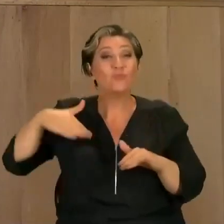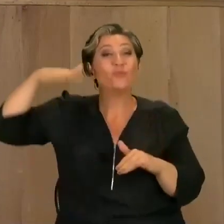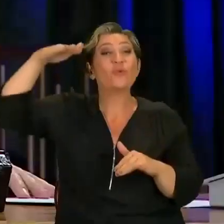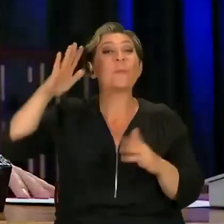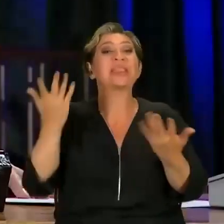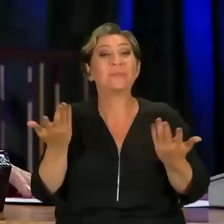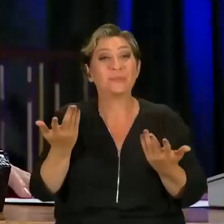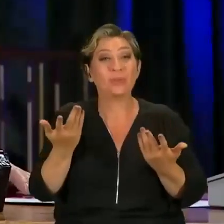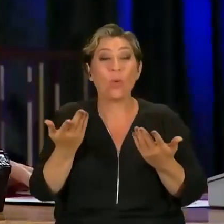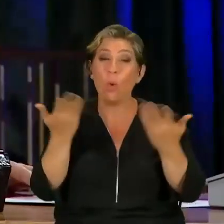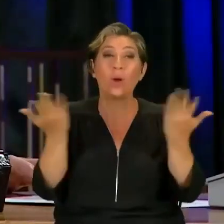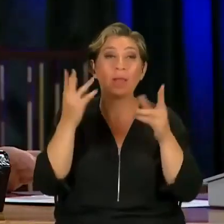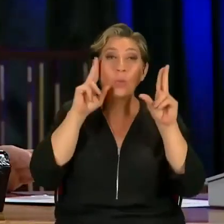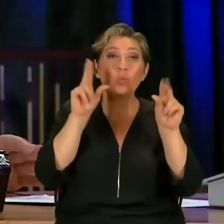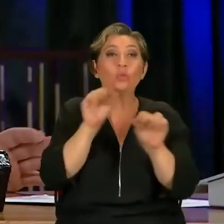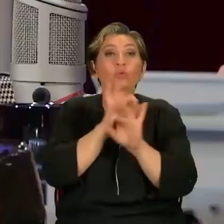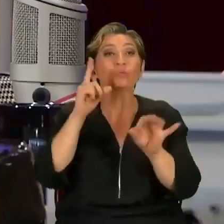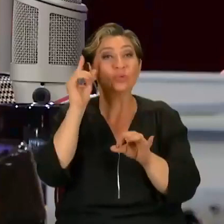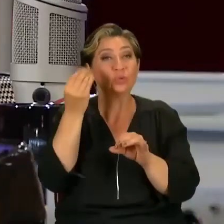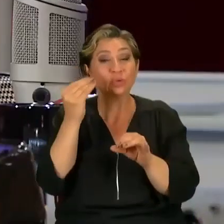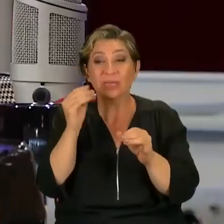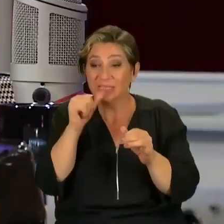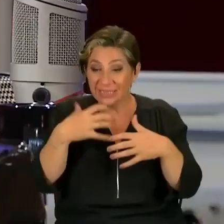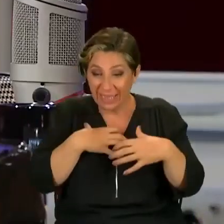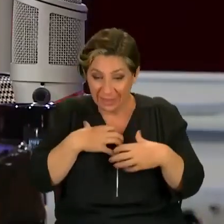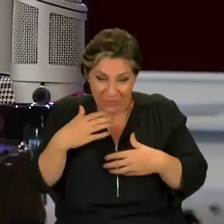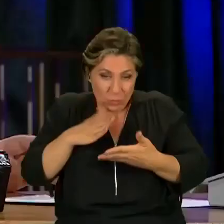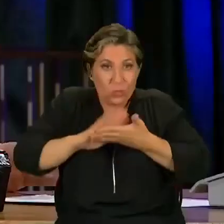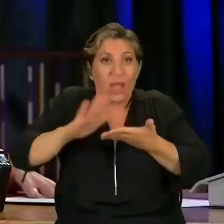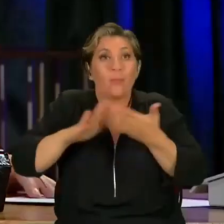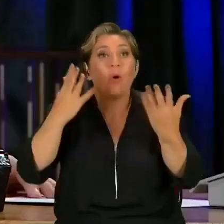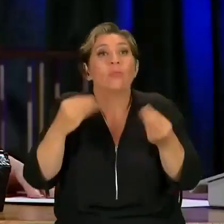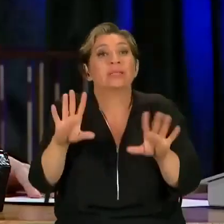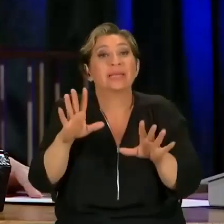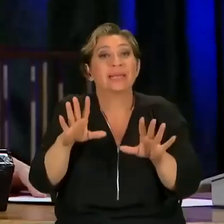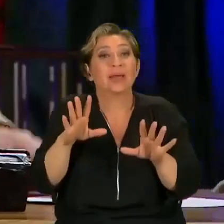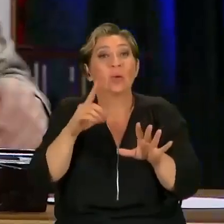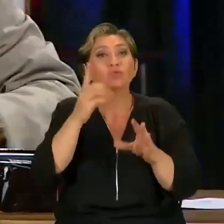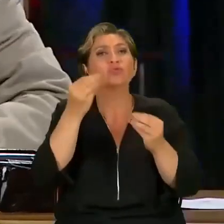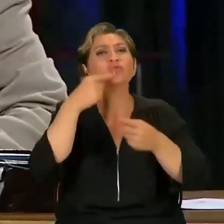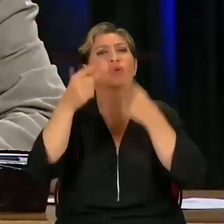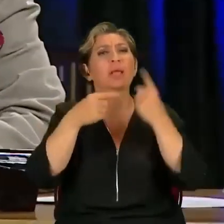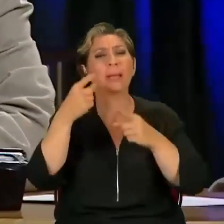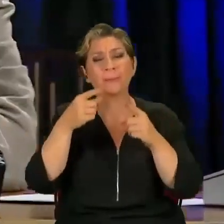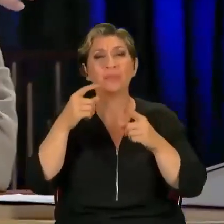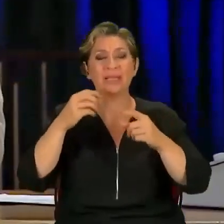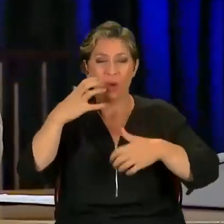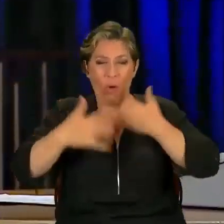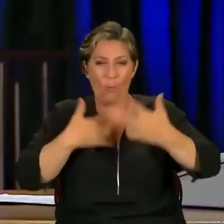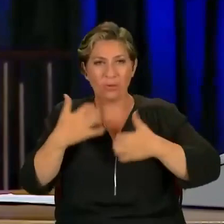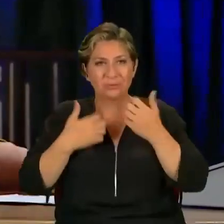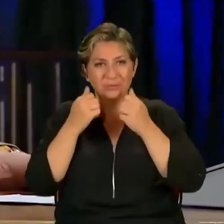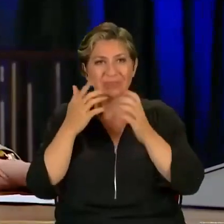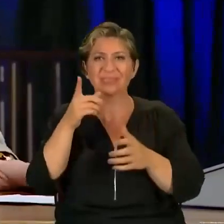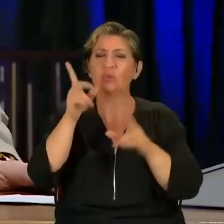büyümedim. O kadar uykusuz bir çocuktum ki hiç hücrelerim yenilenmedi benim. Ya onu çok söylüyorlar işte, melatonin salgılanıyor